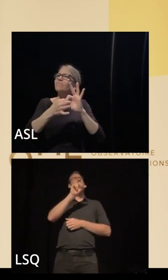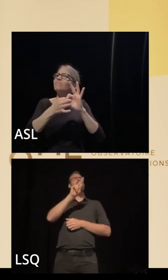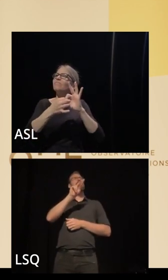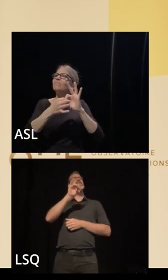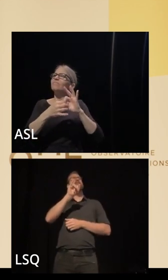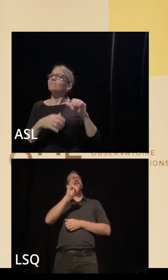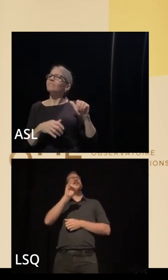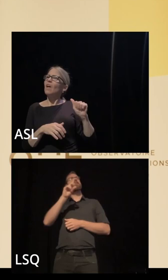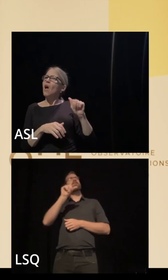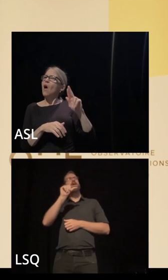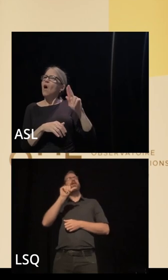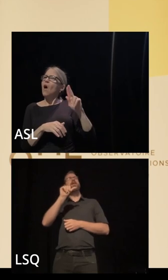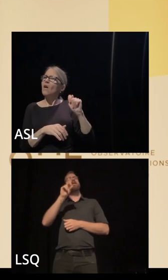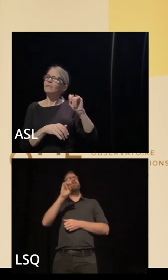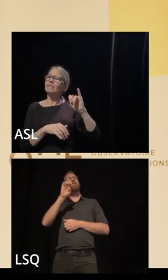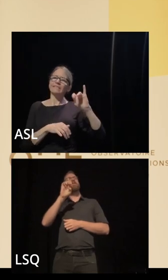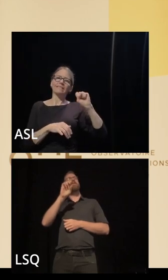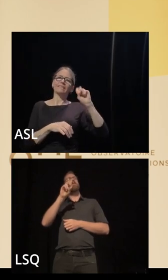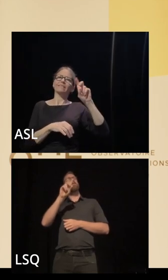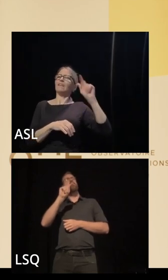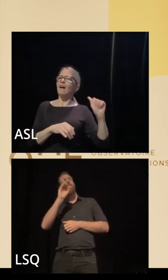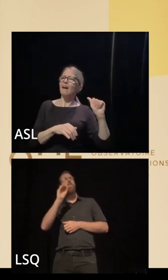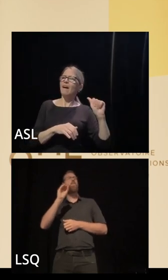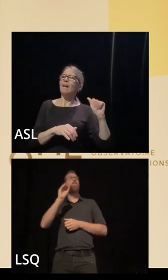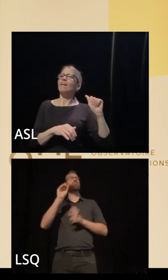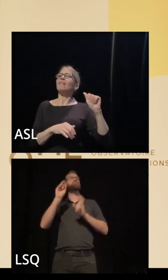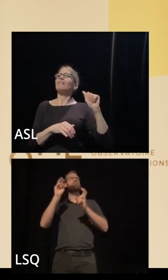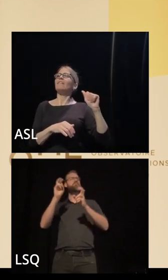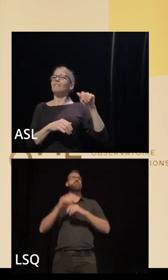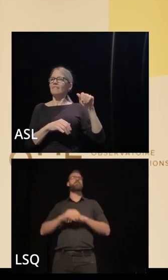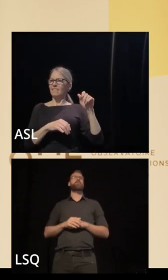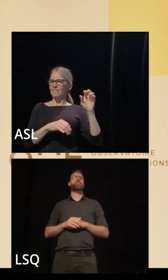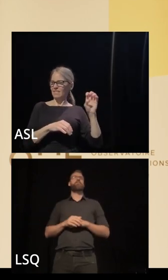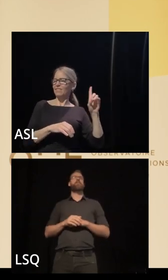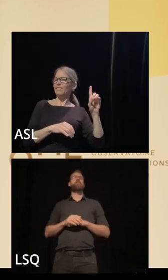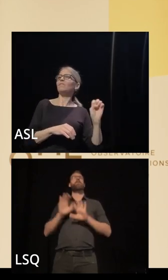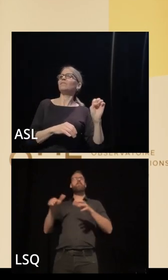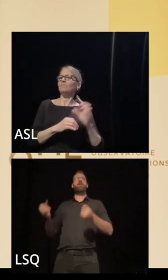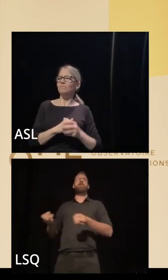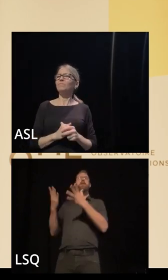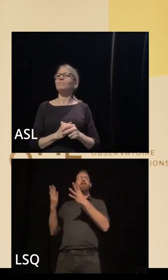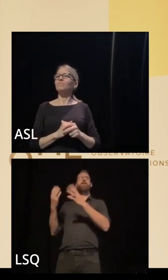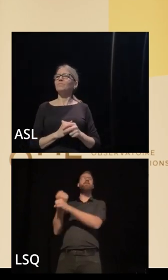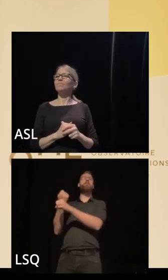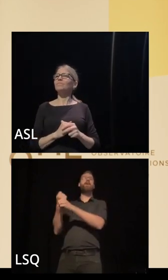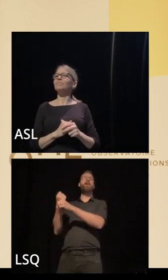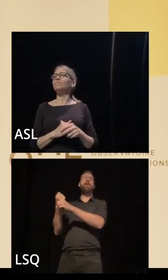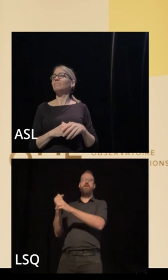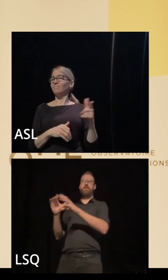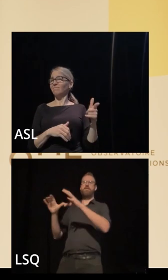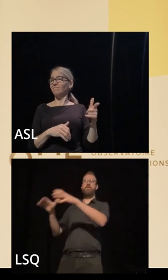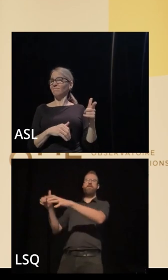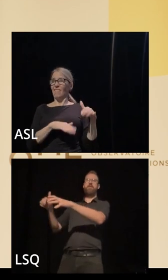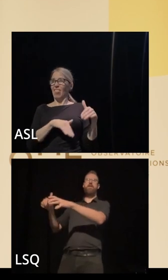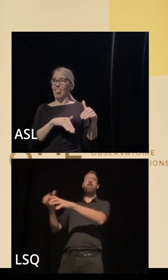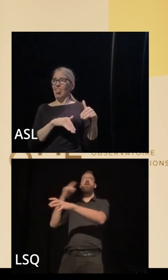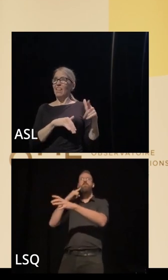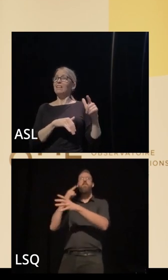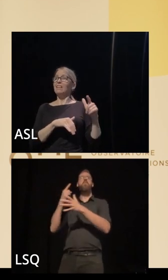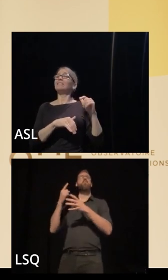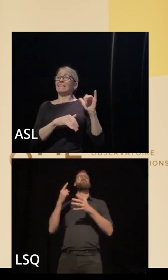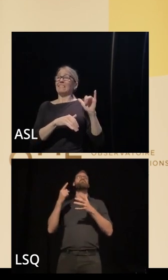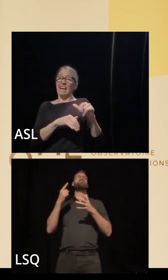Artidatetto et ensuite Vitaminé Factoria, qui se décrit comme une fabrique, un centre de création et de gestion culturelle spécialisé dans les